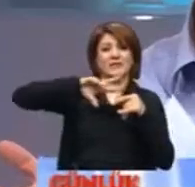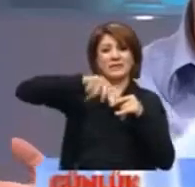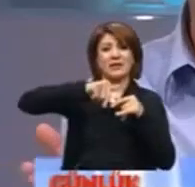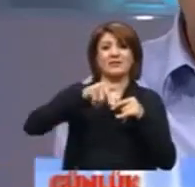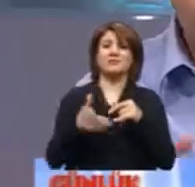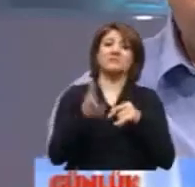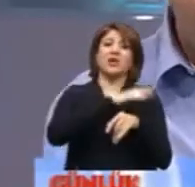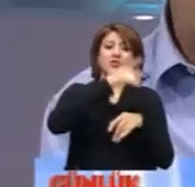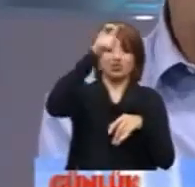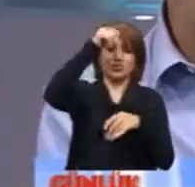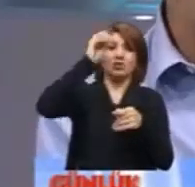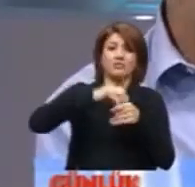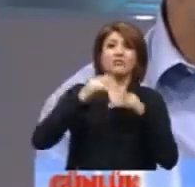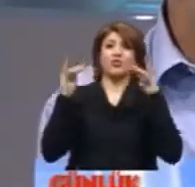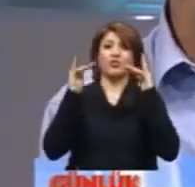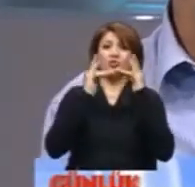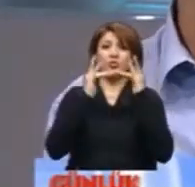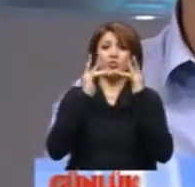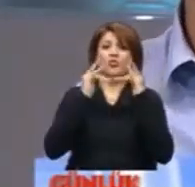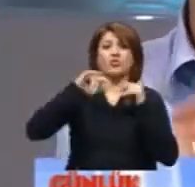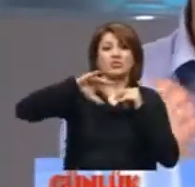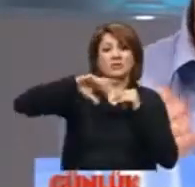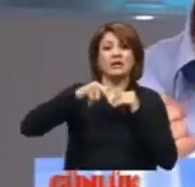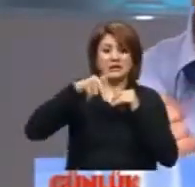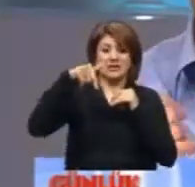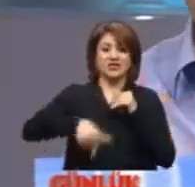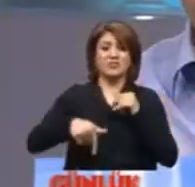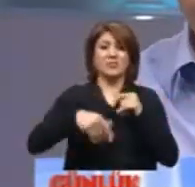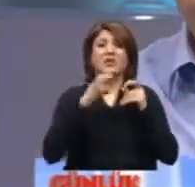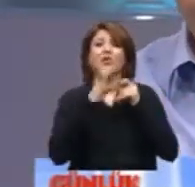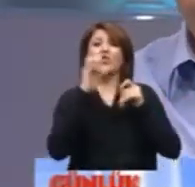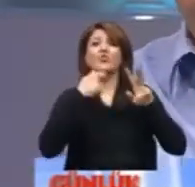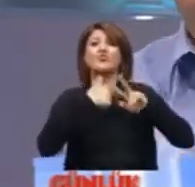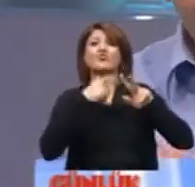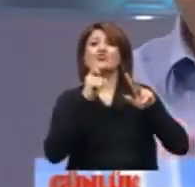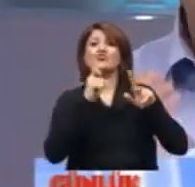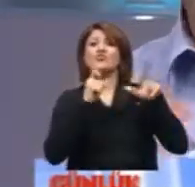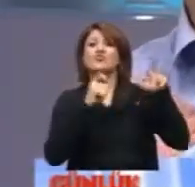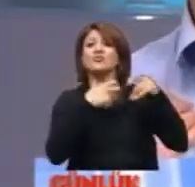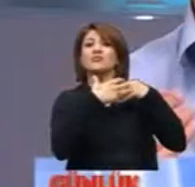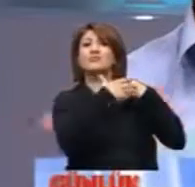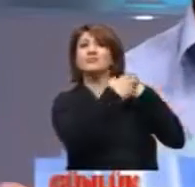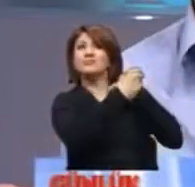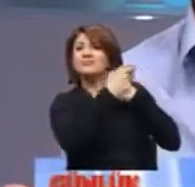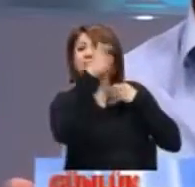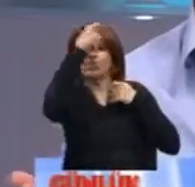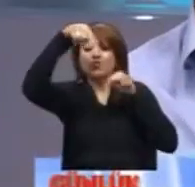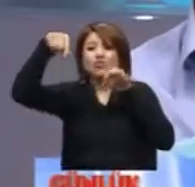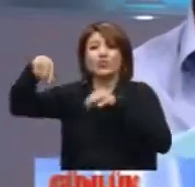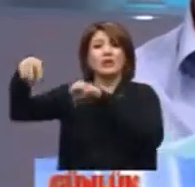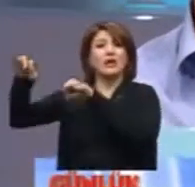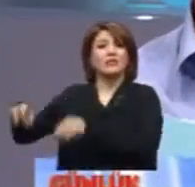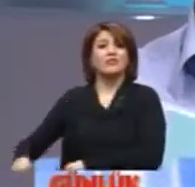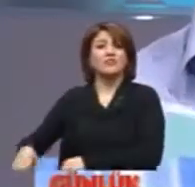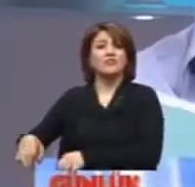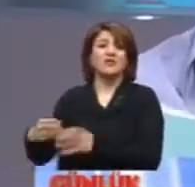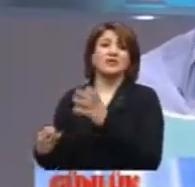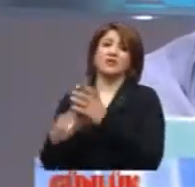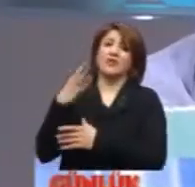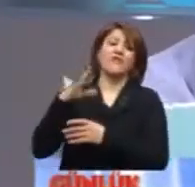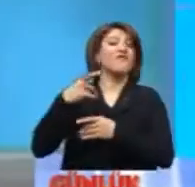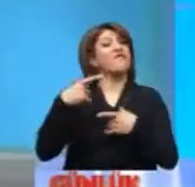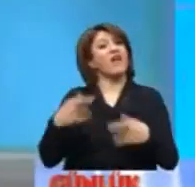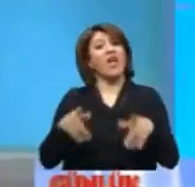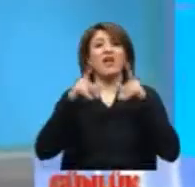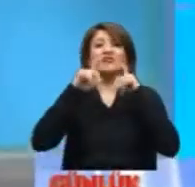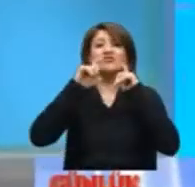Türkiye'de çalındı. Şimdi Türkiye'de de bir buzul sektörü oluştururuz diye düşünüyorum. Akdeniz'e doğru. Ya da Çinliler mesela sahte buzul yapabilirler. Nasıl